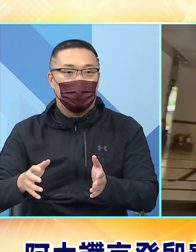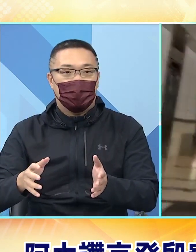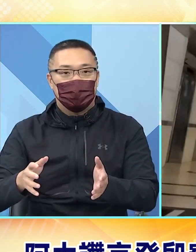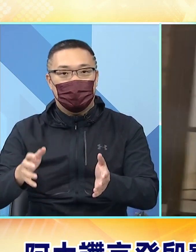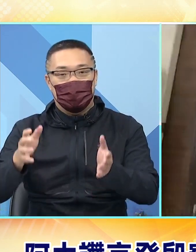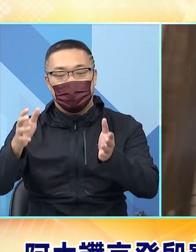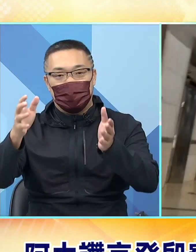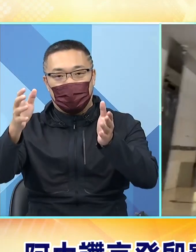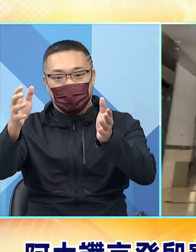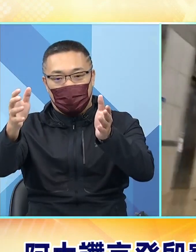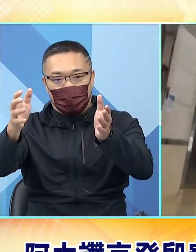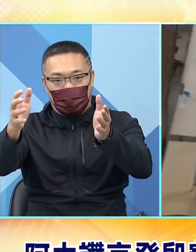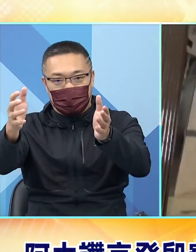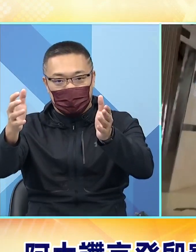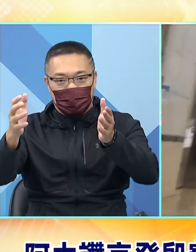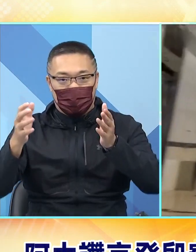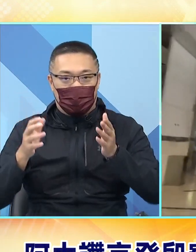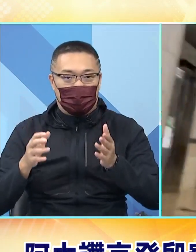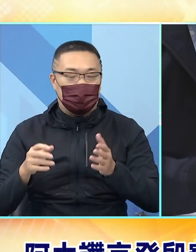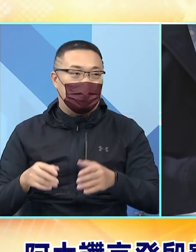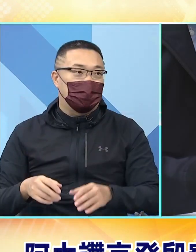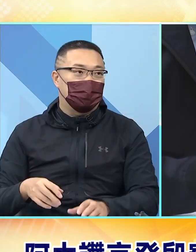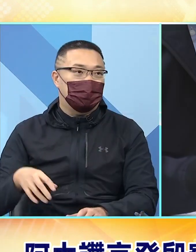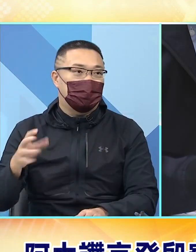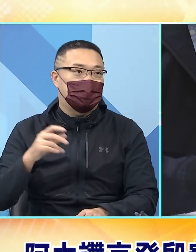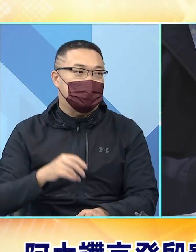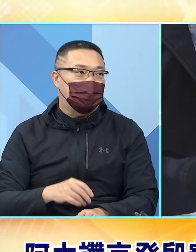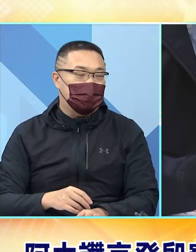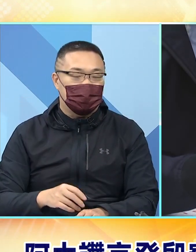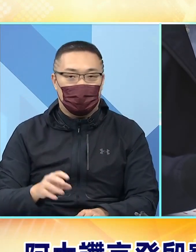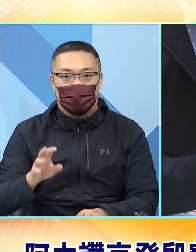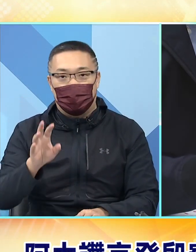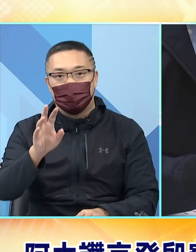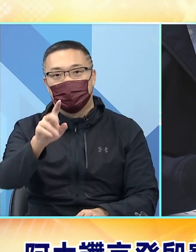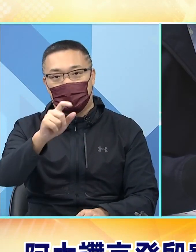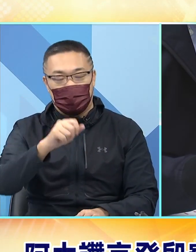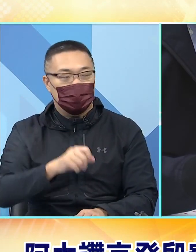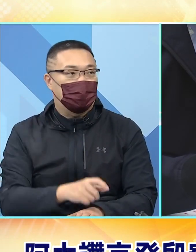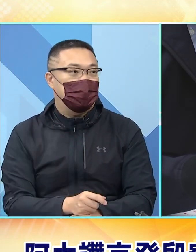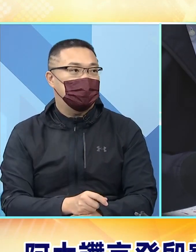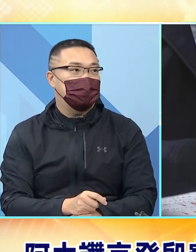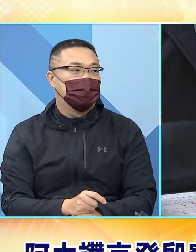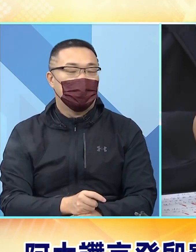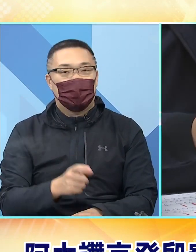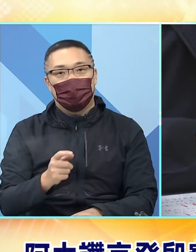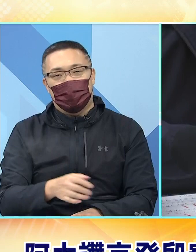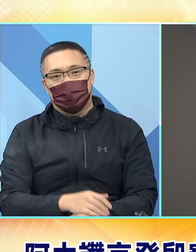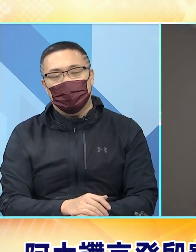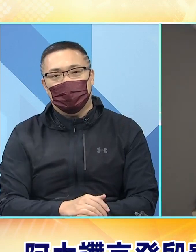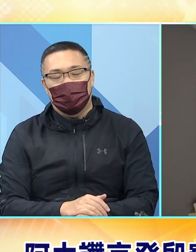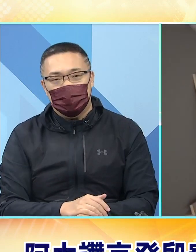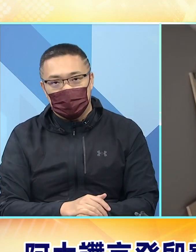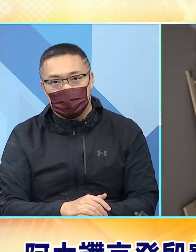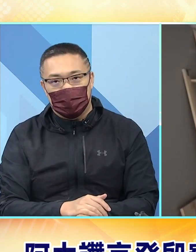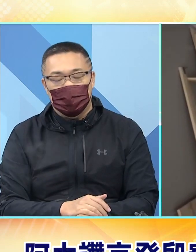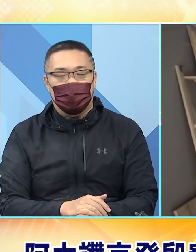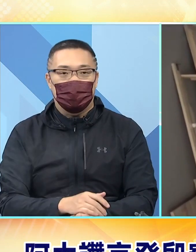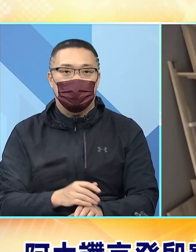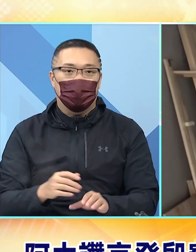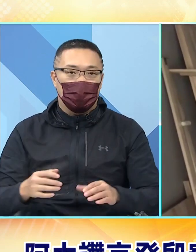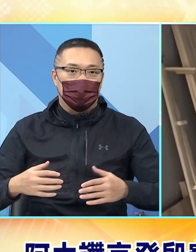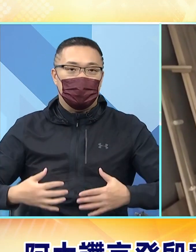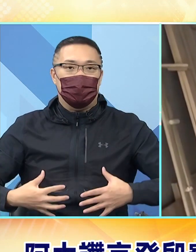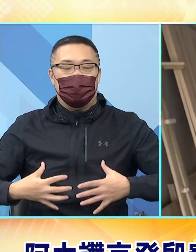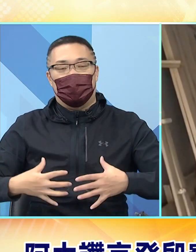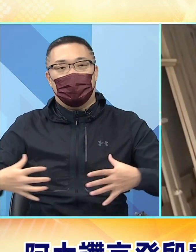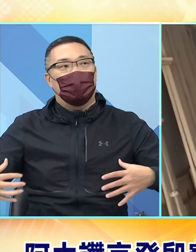不对？这个你从货柜这样运过来，到了几个月之后啊，一定坐飞机。 嗯， 那我说，那可不可以请教一下，以